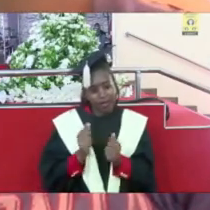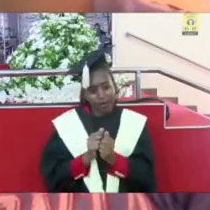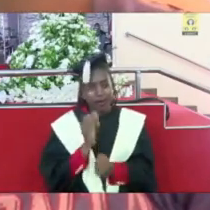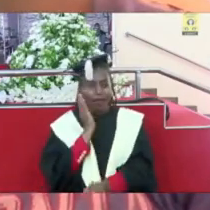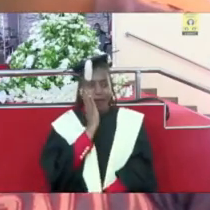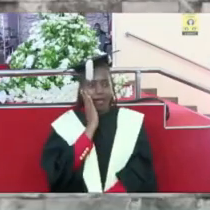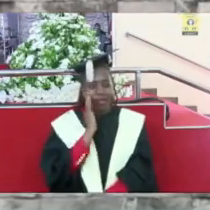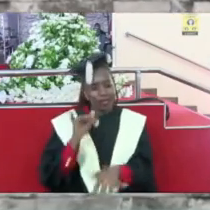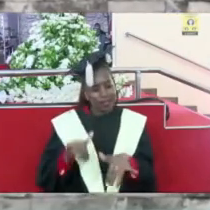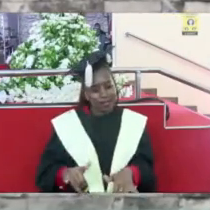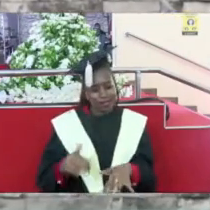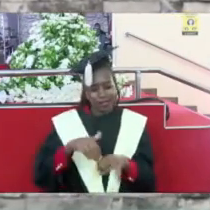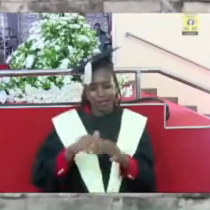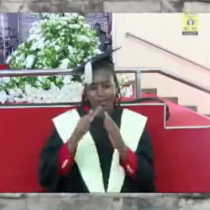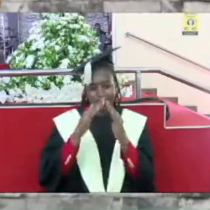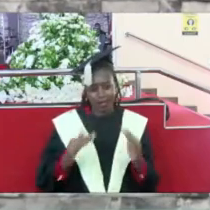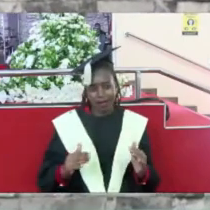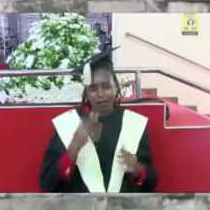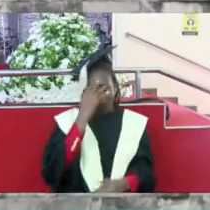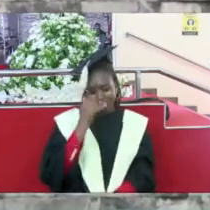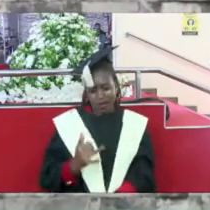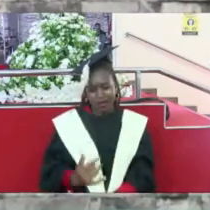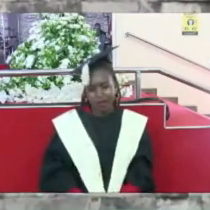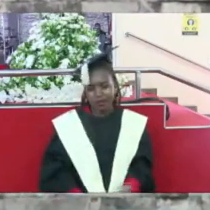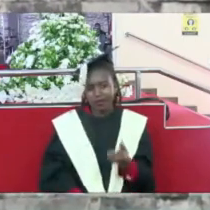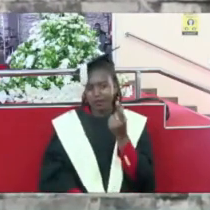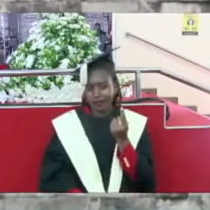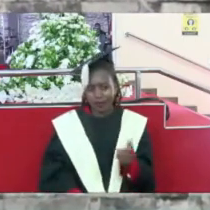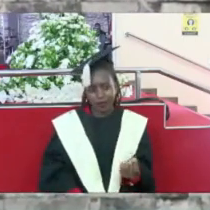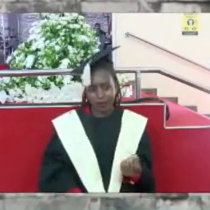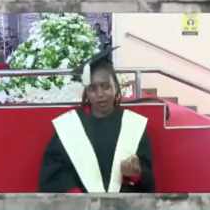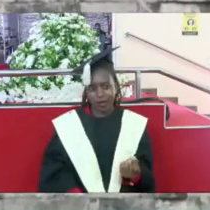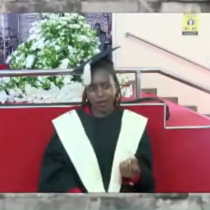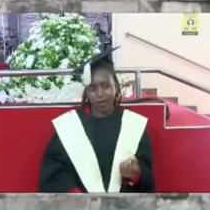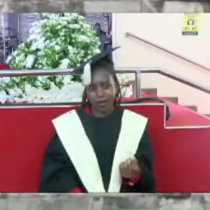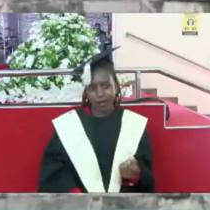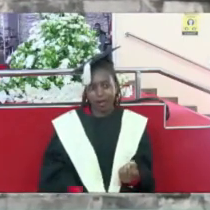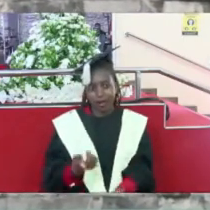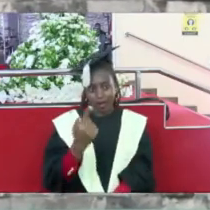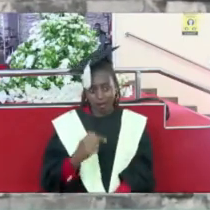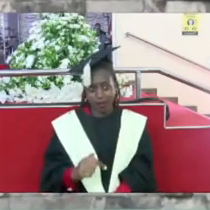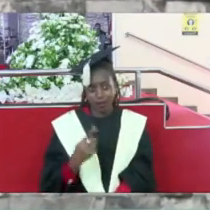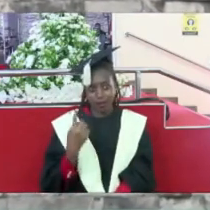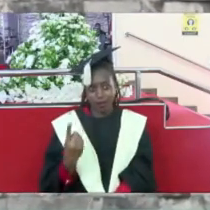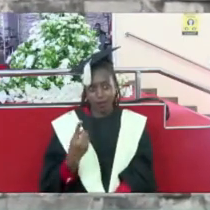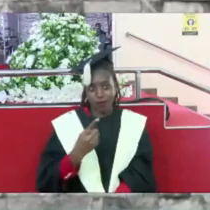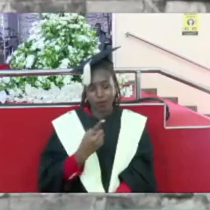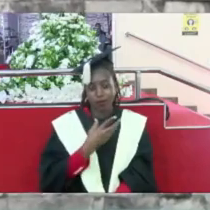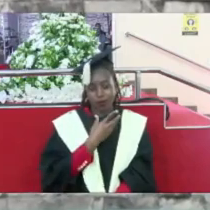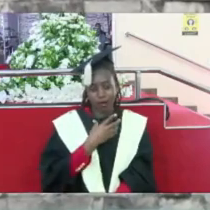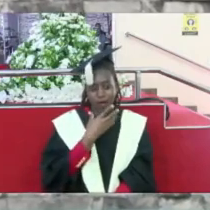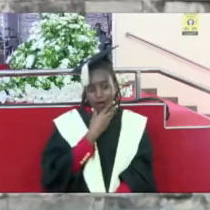kwa nyumba. Kamoja tu, kadogo. Kukaja mtu kutembelea tajiri. And then somebody came to visit